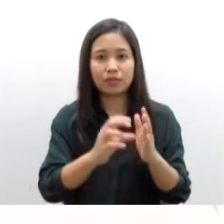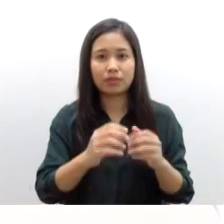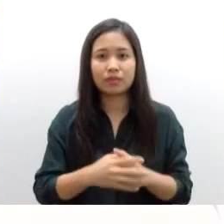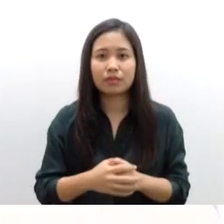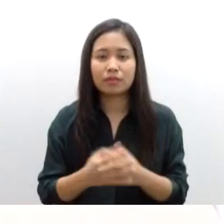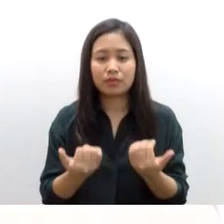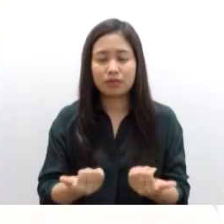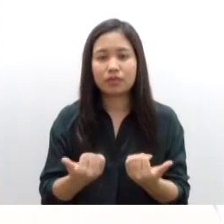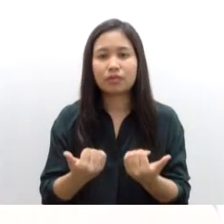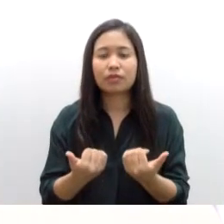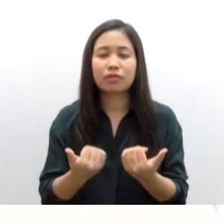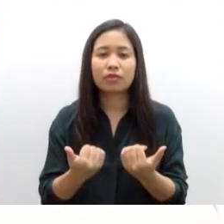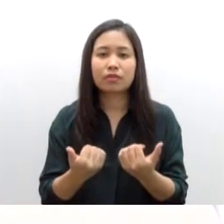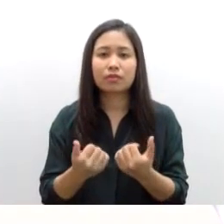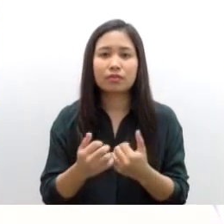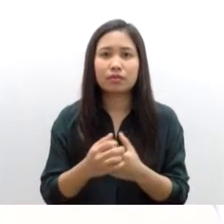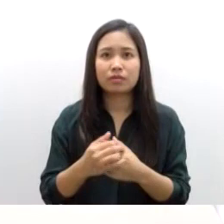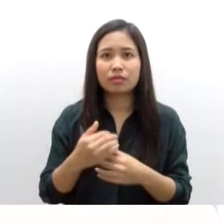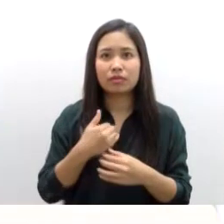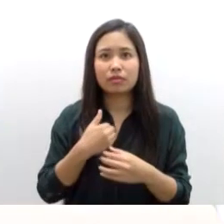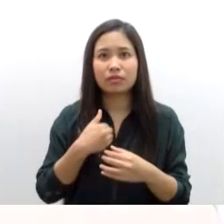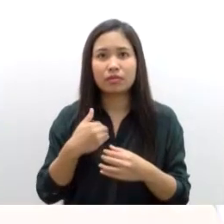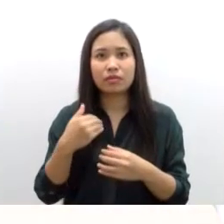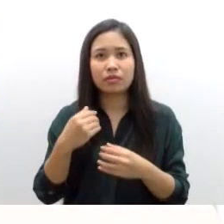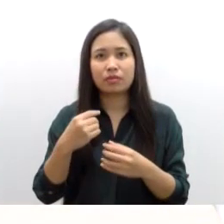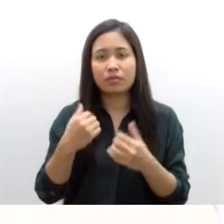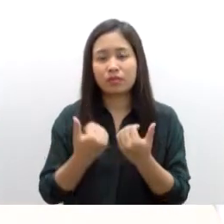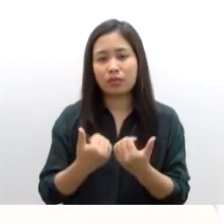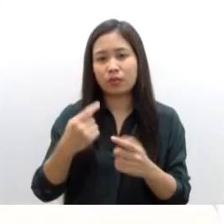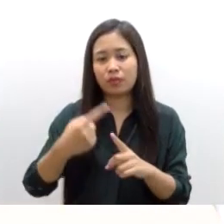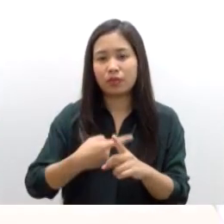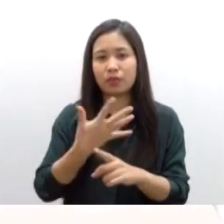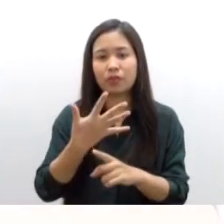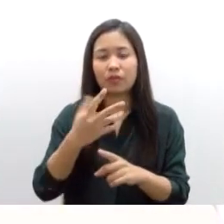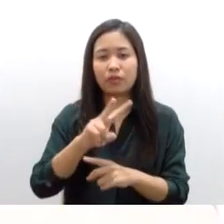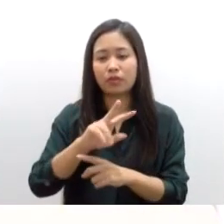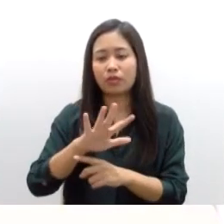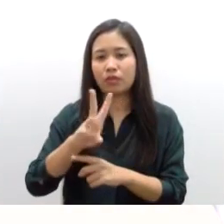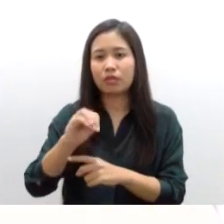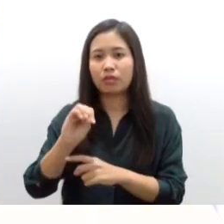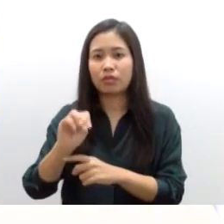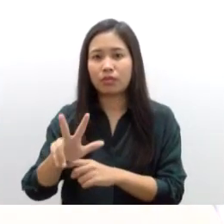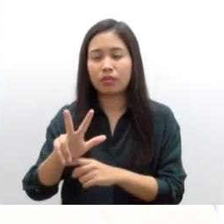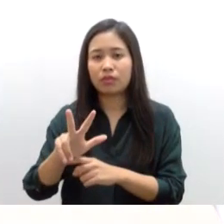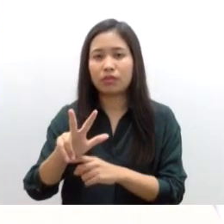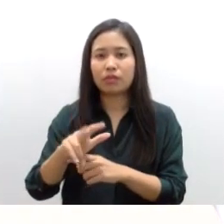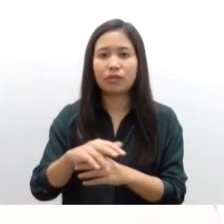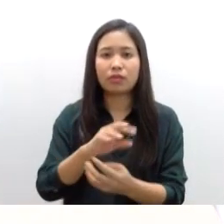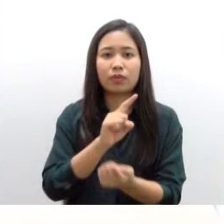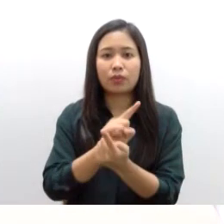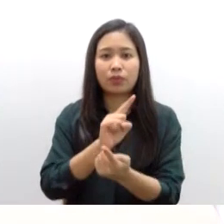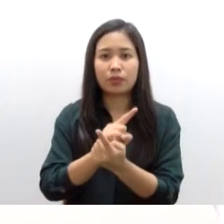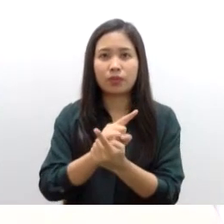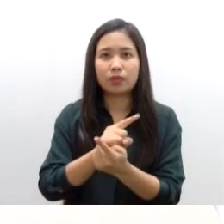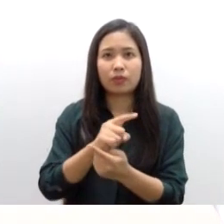ควันนี้วันพุธที่20พฤษภาคมพุทธศักราช2563พบกันอีกครั้งกับราย